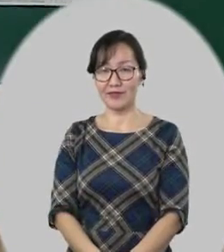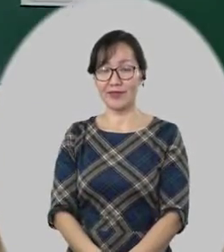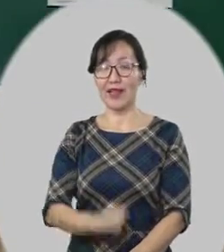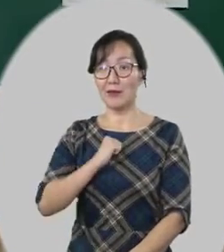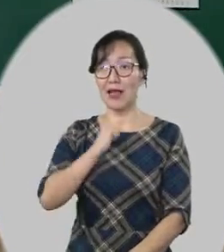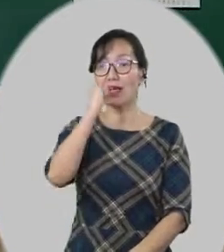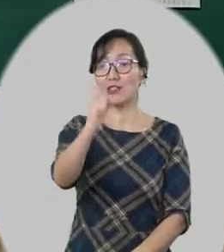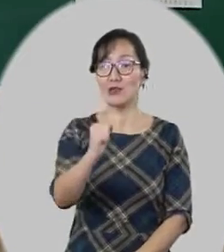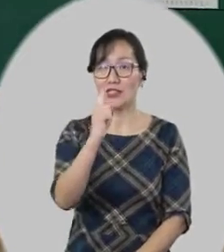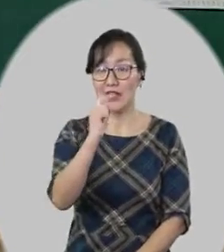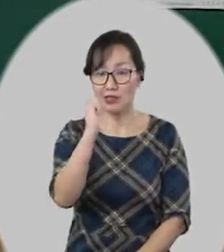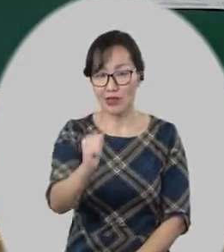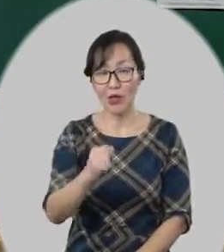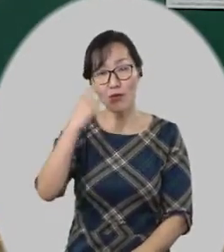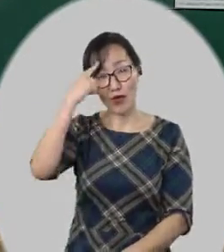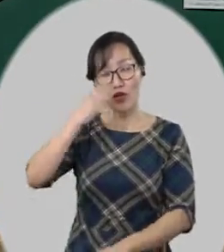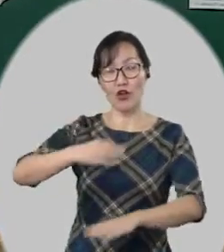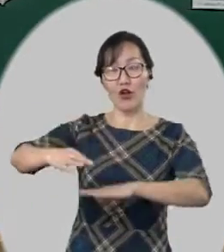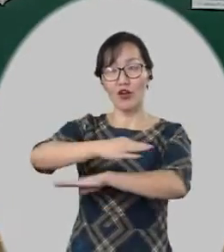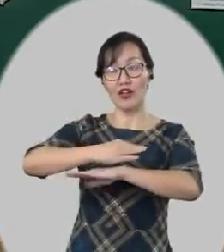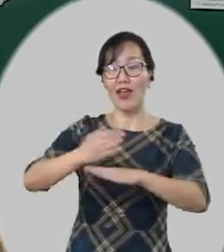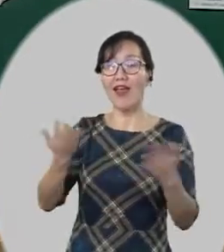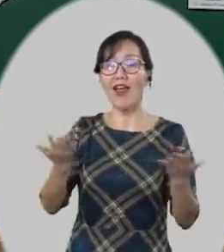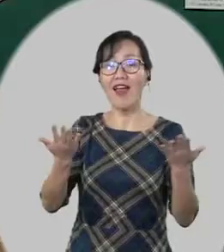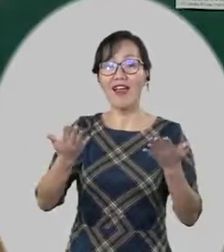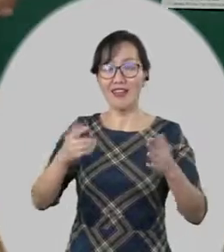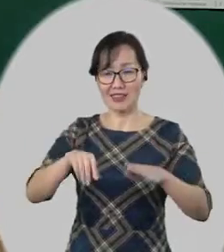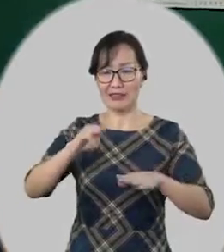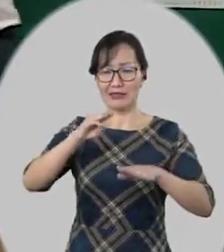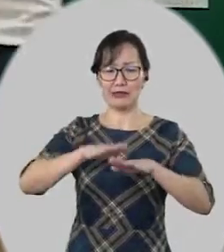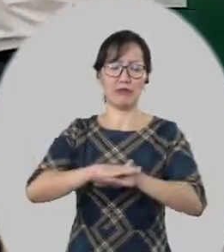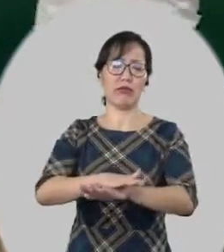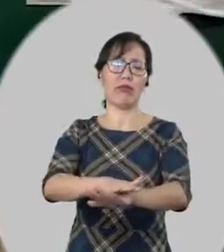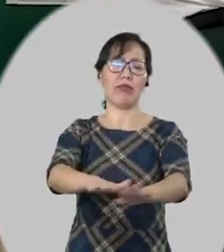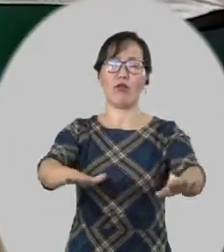асуулт асууя. Монгол орны аль хэсгээр талархаг байна вэ?